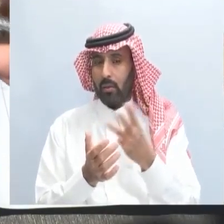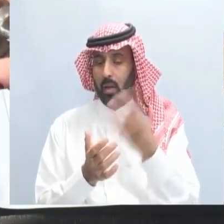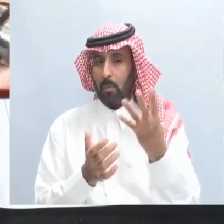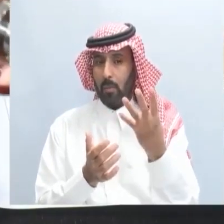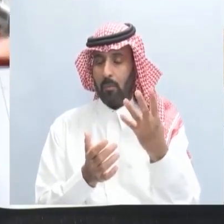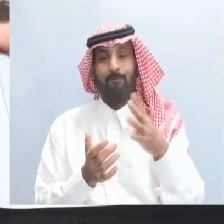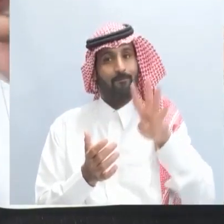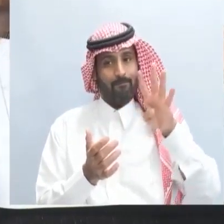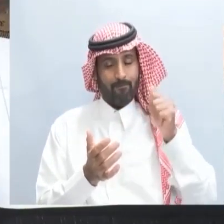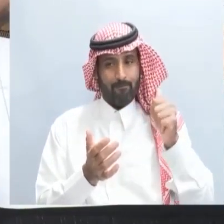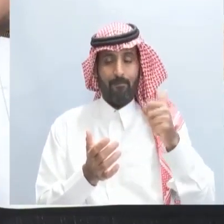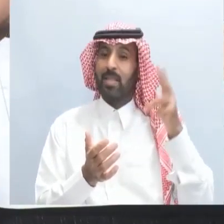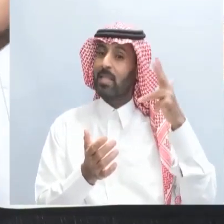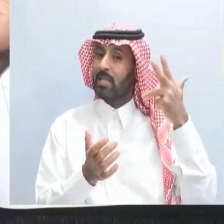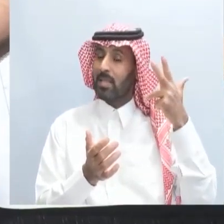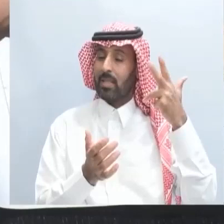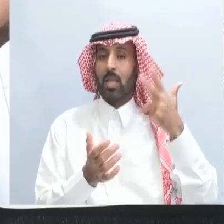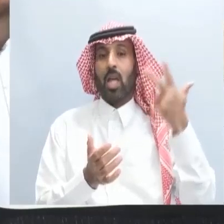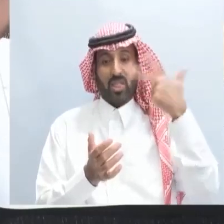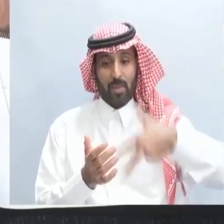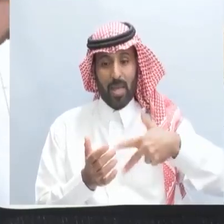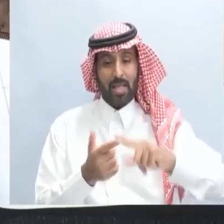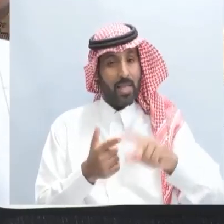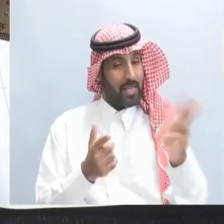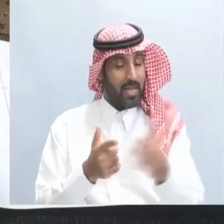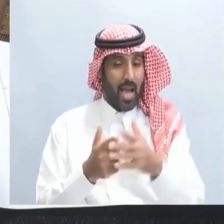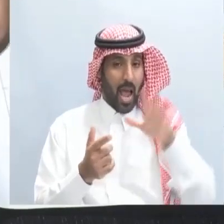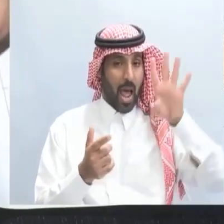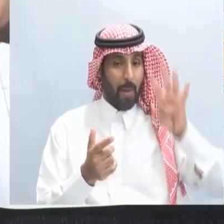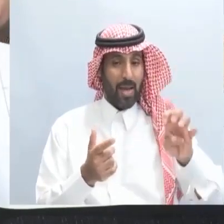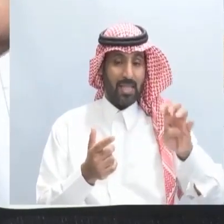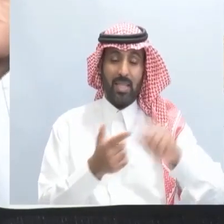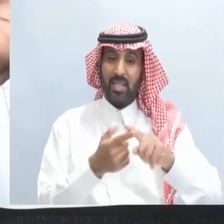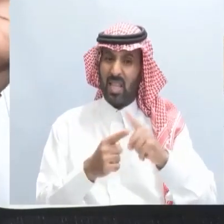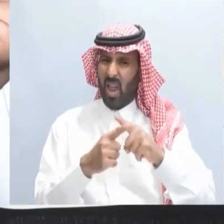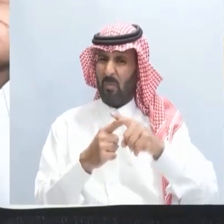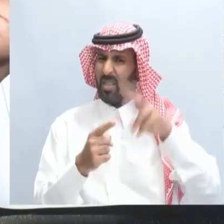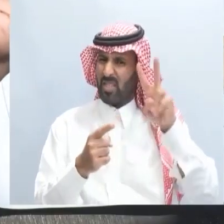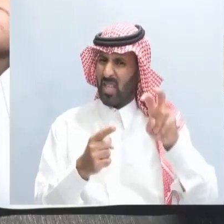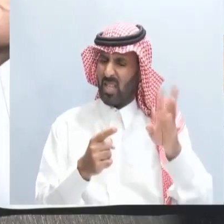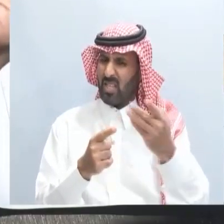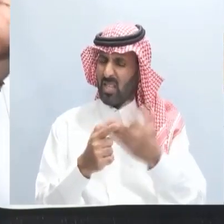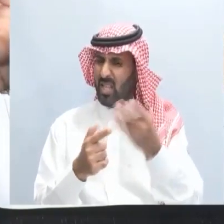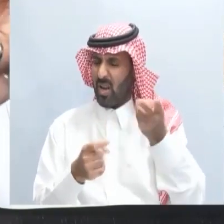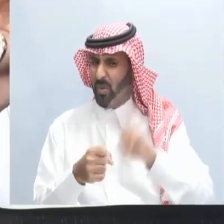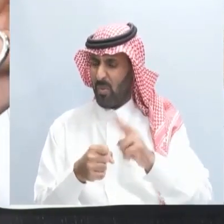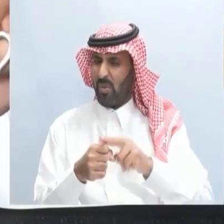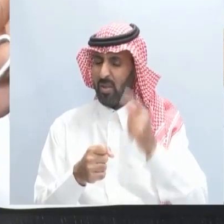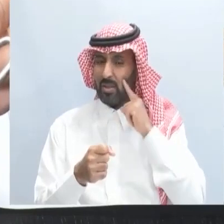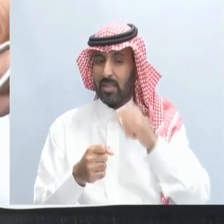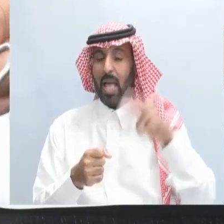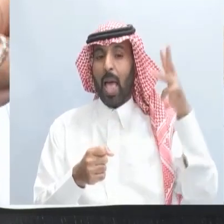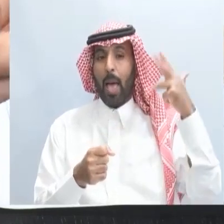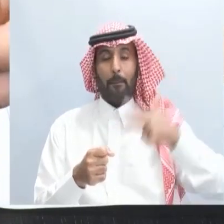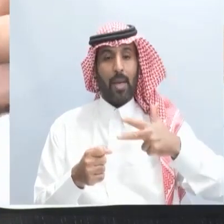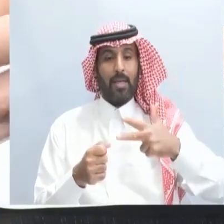4 اذا لدينا ماذا لدينا اربعه كتل فبالتالي 20 مكرر اربع مرات اذا لدينا